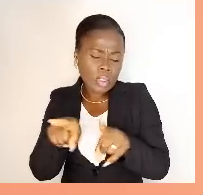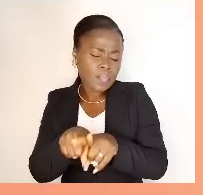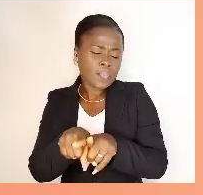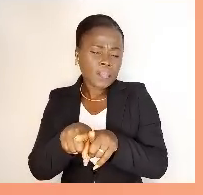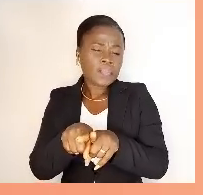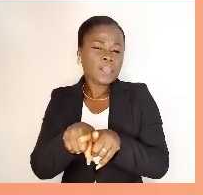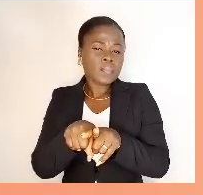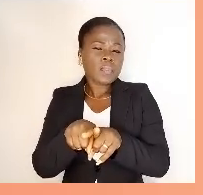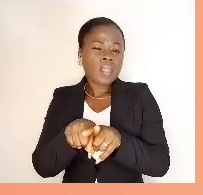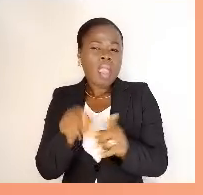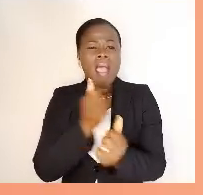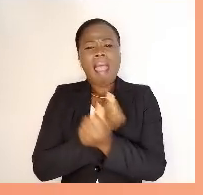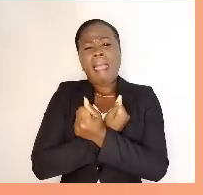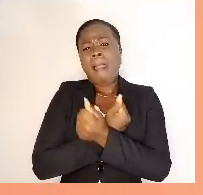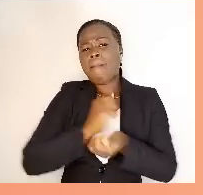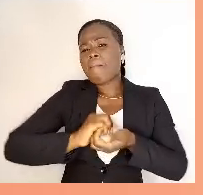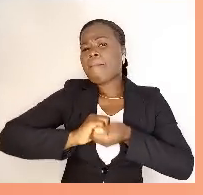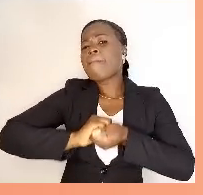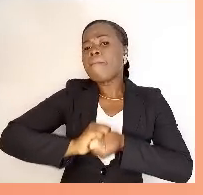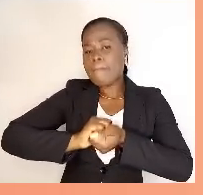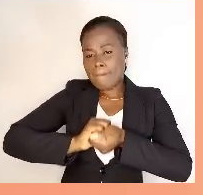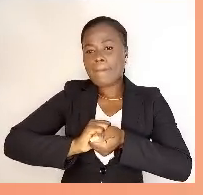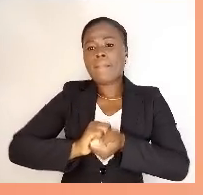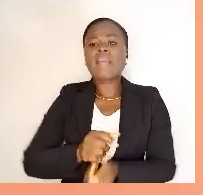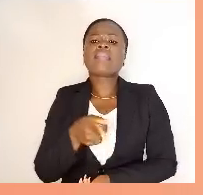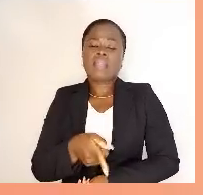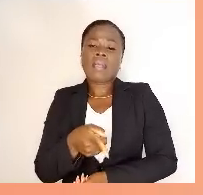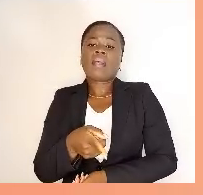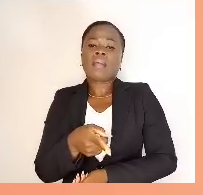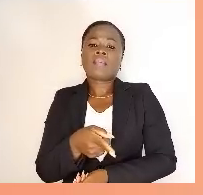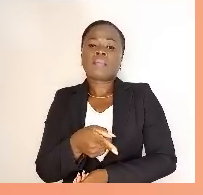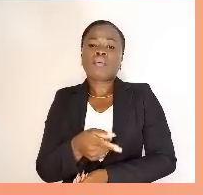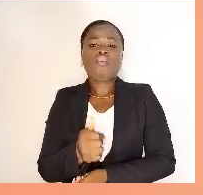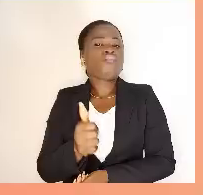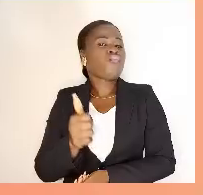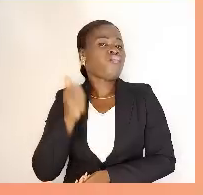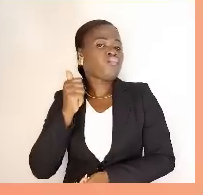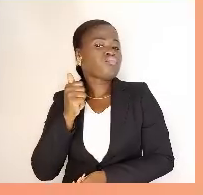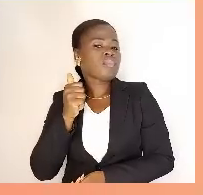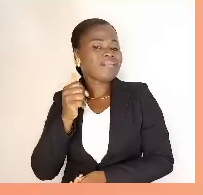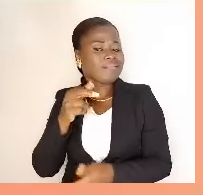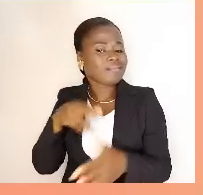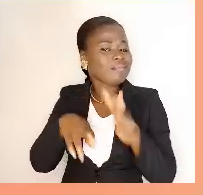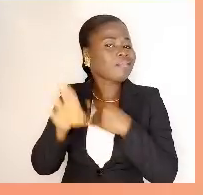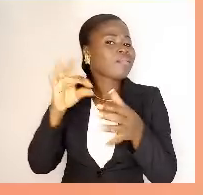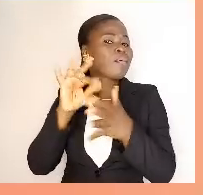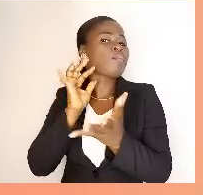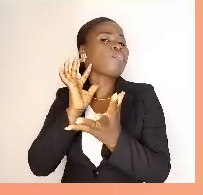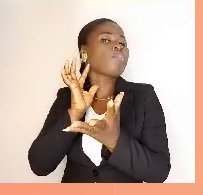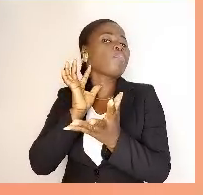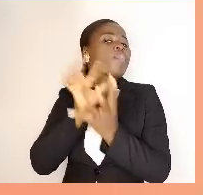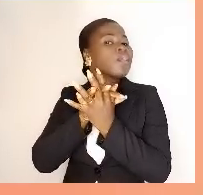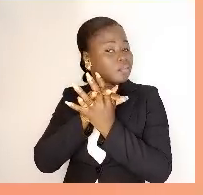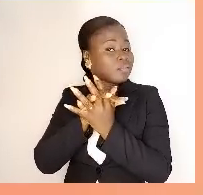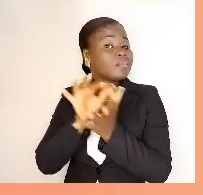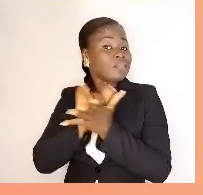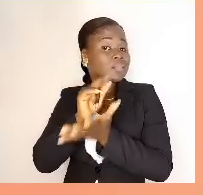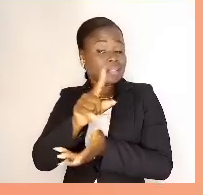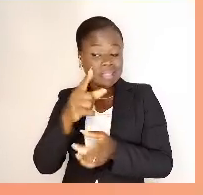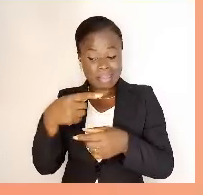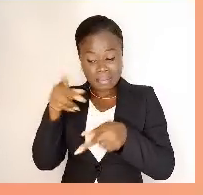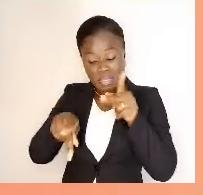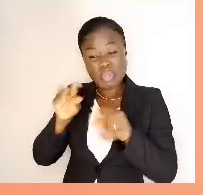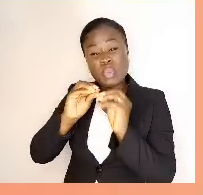le peuple sénégalais, attaché à son vivre ensemble, a refusé de tomber dans le piège de